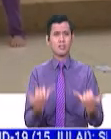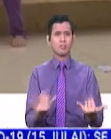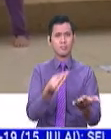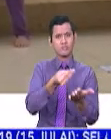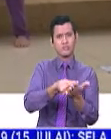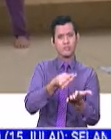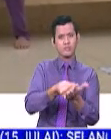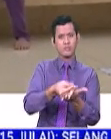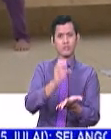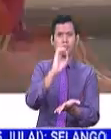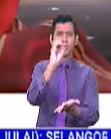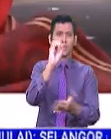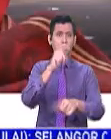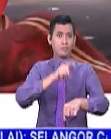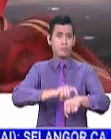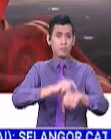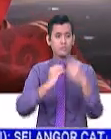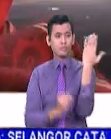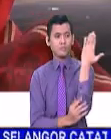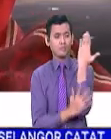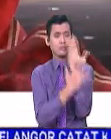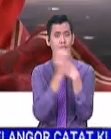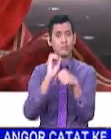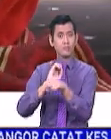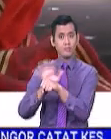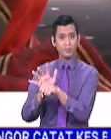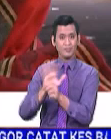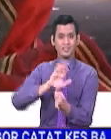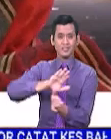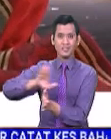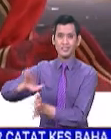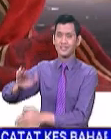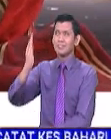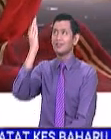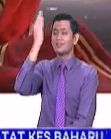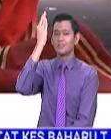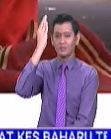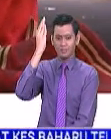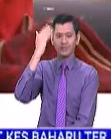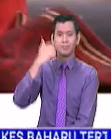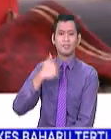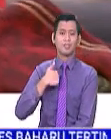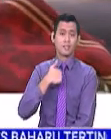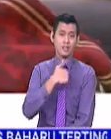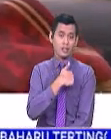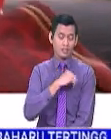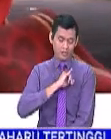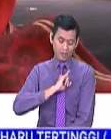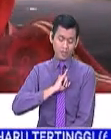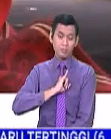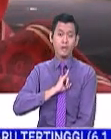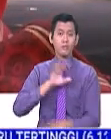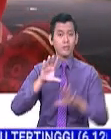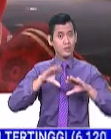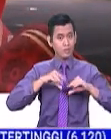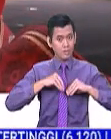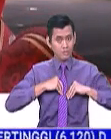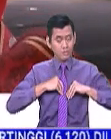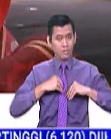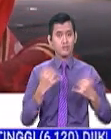microbit 19 sekolah Alhamdulillah ane sempet ane lowongan